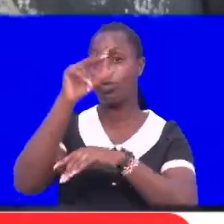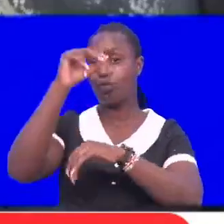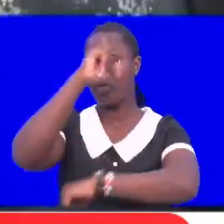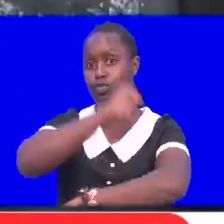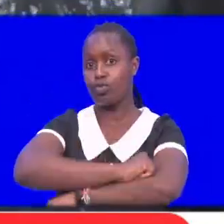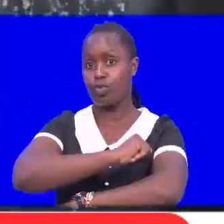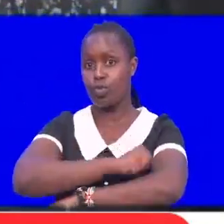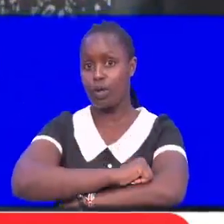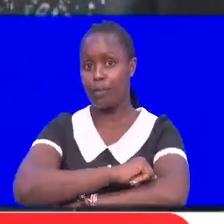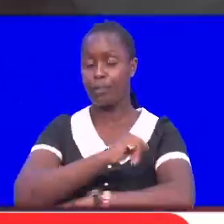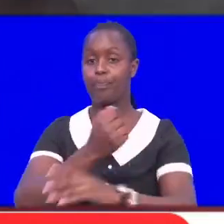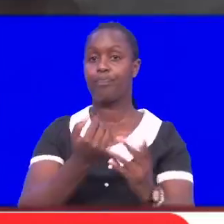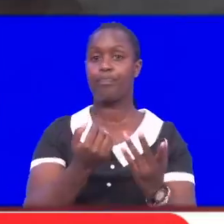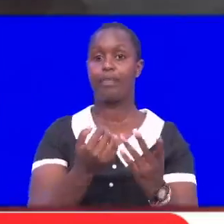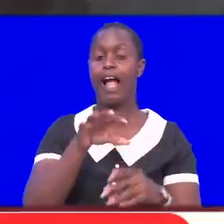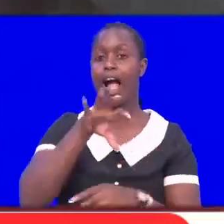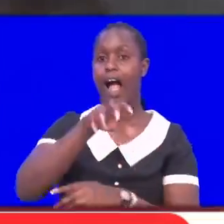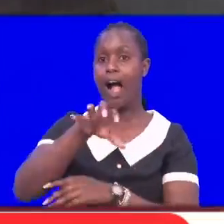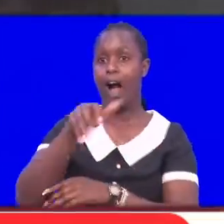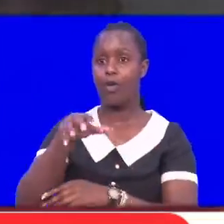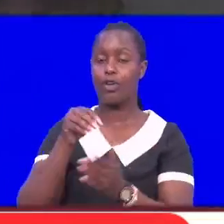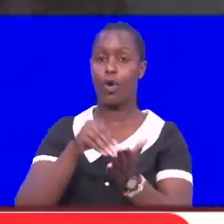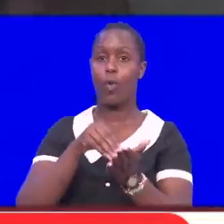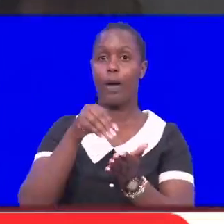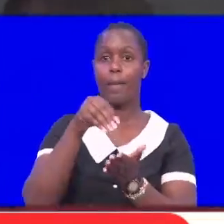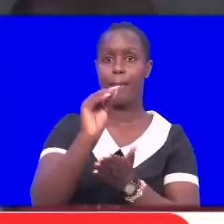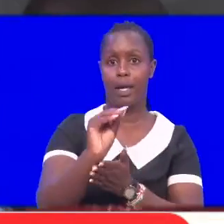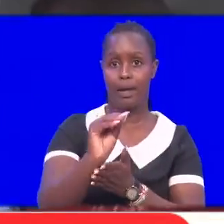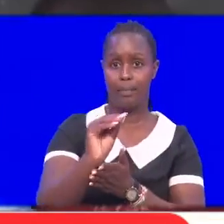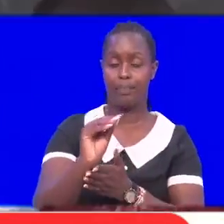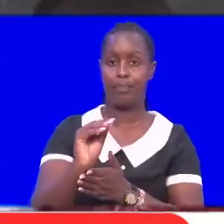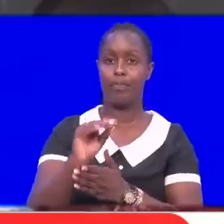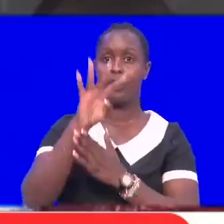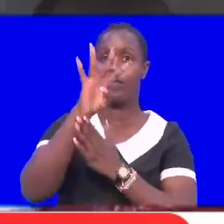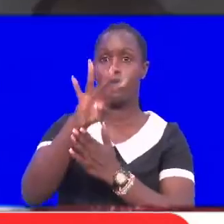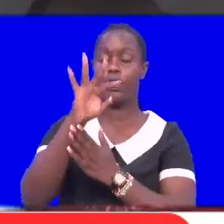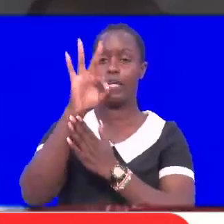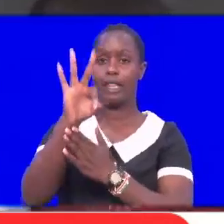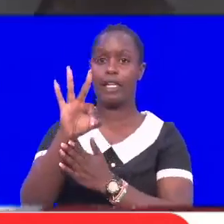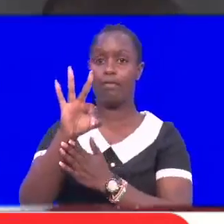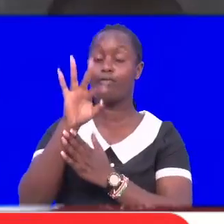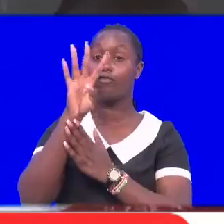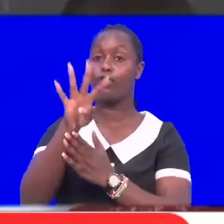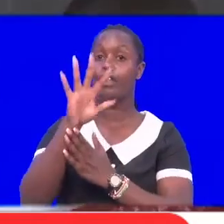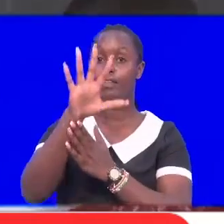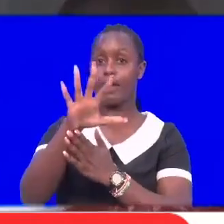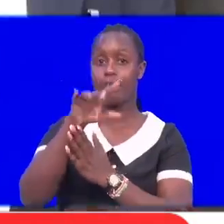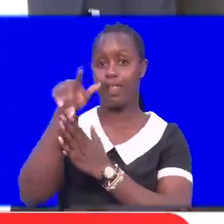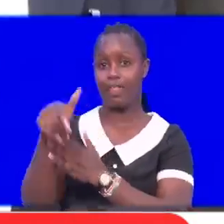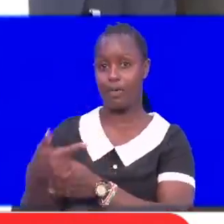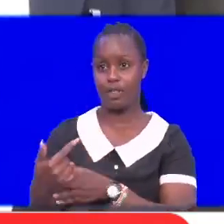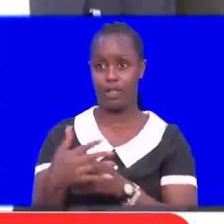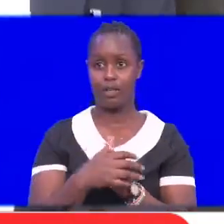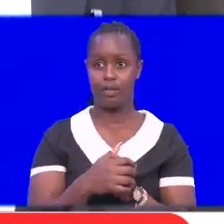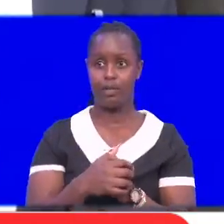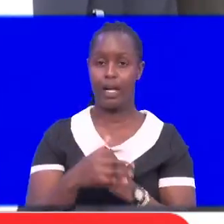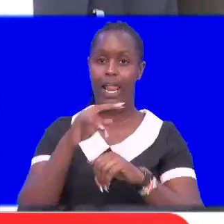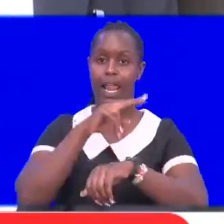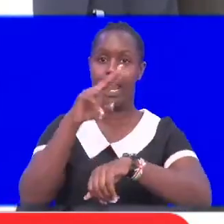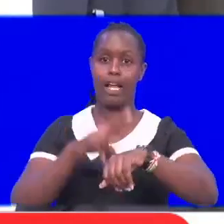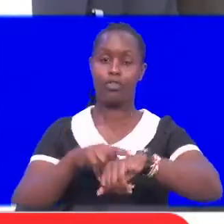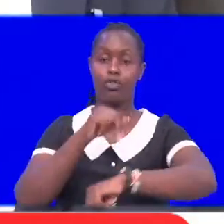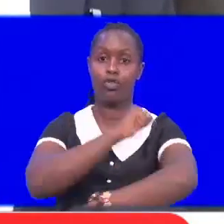walio katika shule za sekondari za county wakilipa shilingi 1,045. 53,000 for national